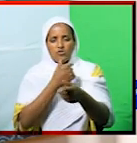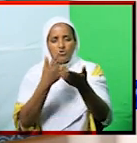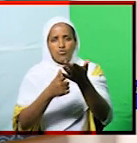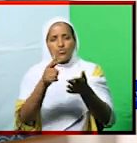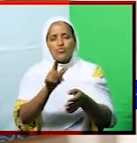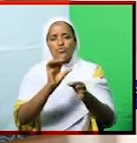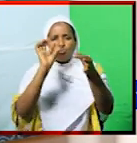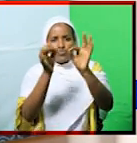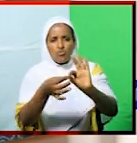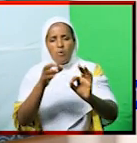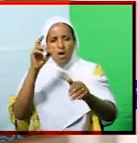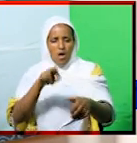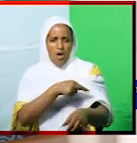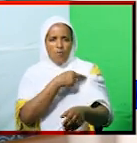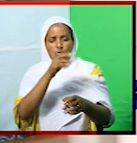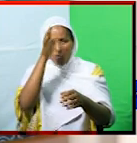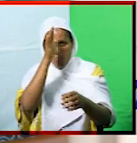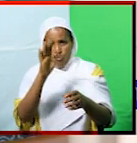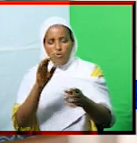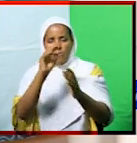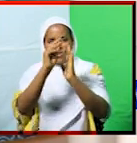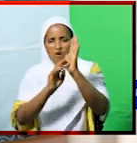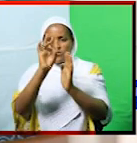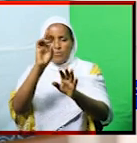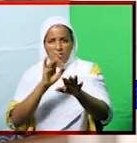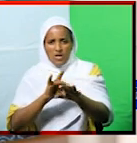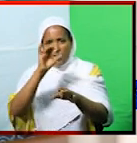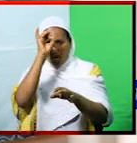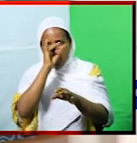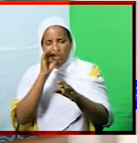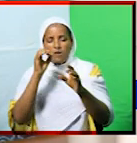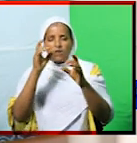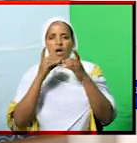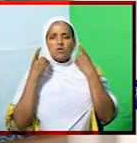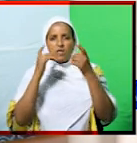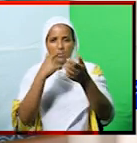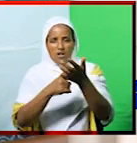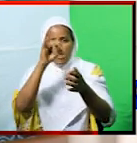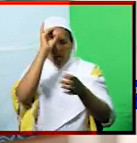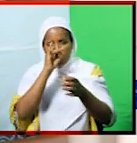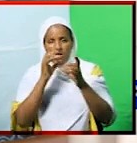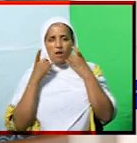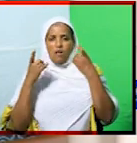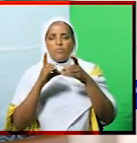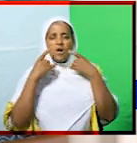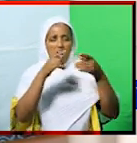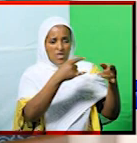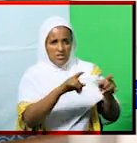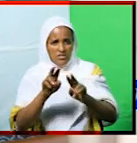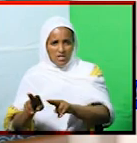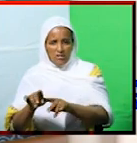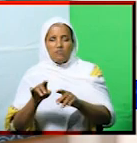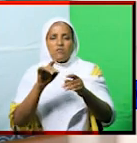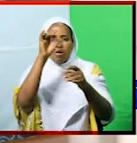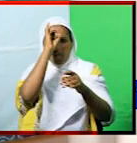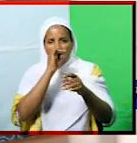ካህናት የሚለውን ሄሬኒዮስ ሲተረጉሙ ታላቁ ሄሬኒዮስ ሐዋርያው ያናለው አንዱ የሆነው አባታችን እሱ ሃይማኖተ አበው